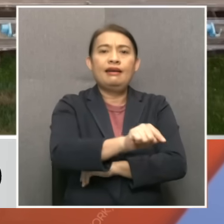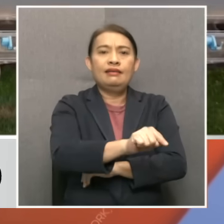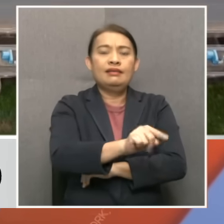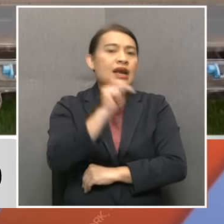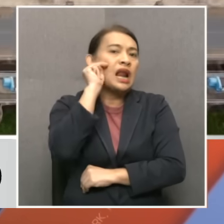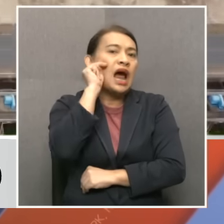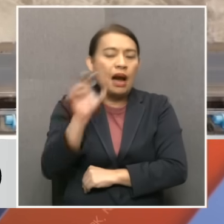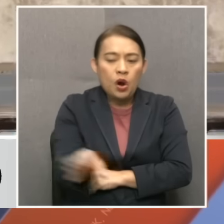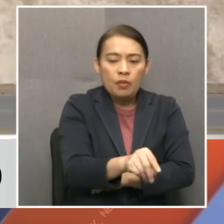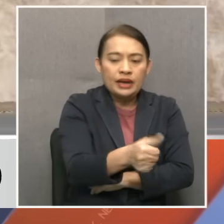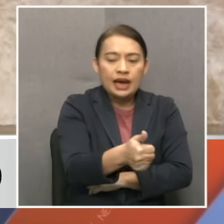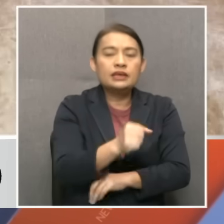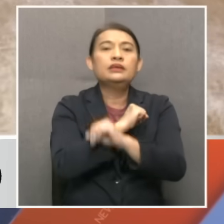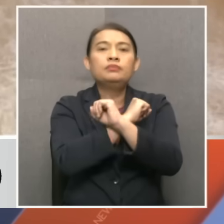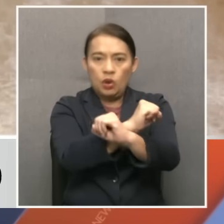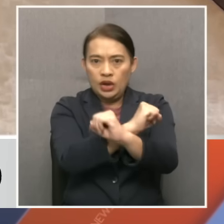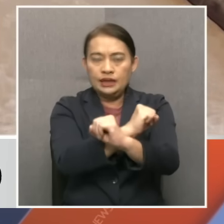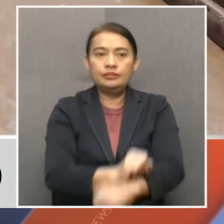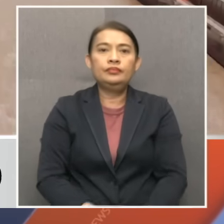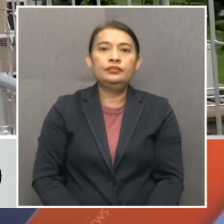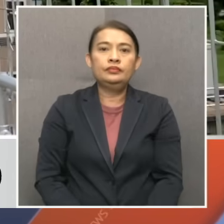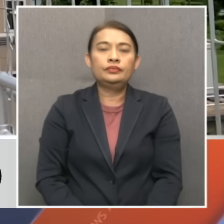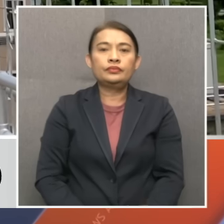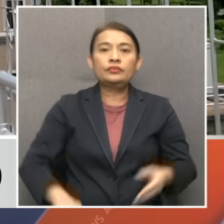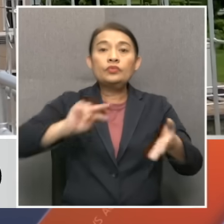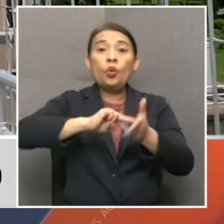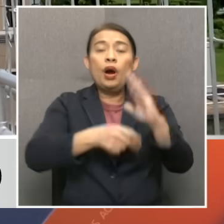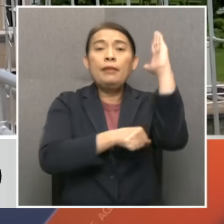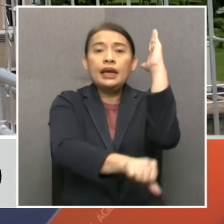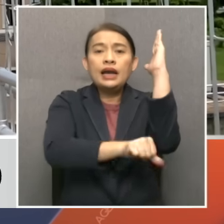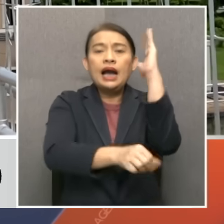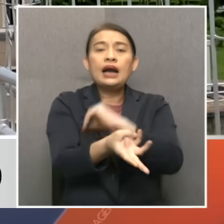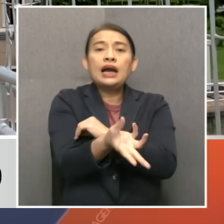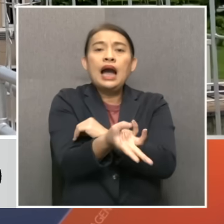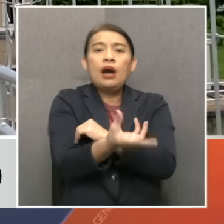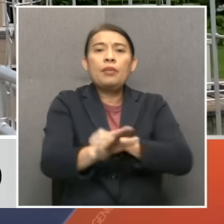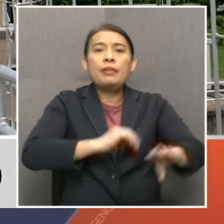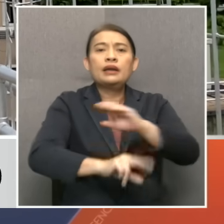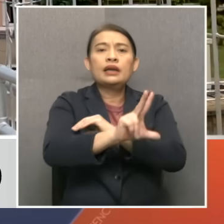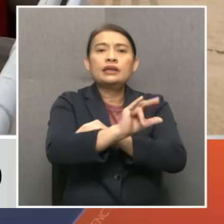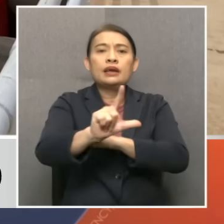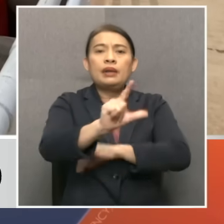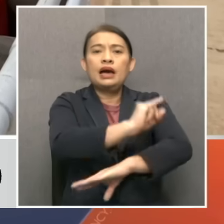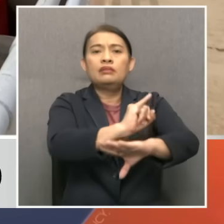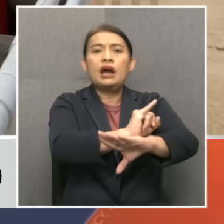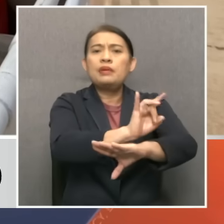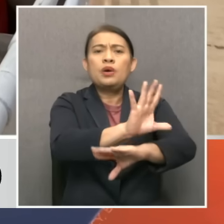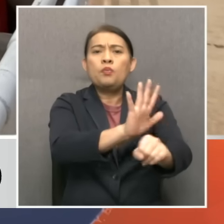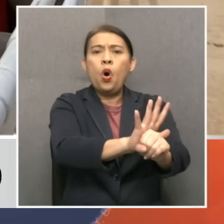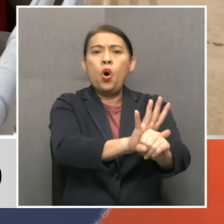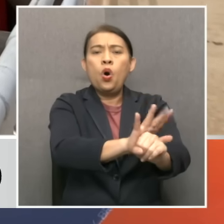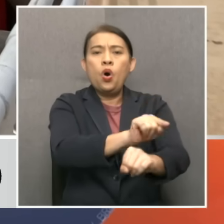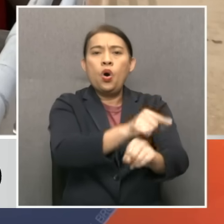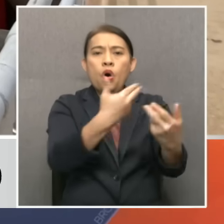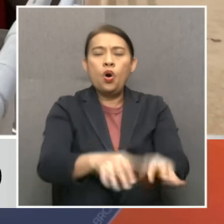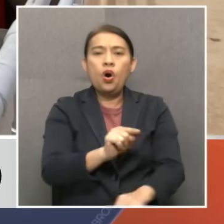คือหมายว่าปลอดภัยนะก็ประกาศว่าเราจะปลูกได้แค่3ล้านไร ่ เห็นไห ม ฮะ3ใน8ล้านไร่หมายถึงอะไรหมายถึ